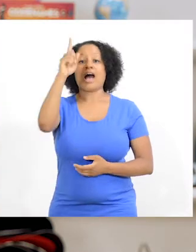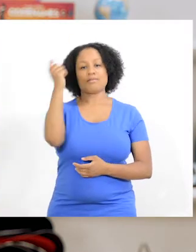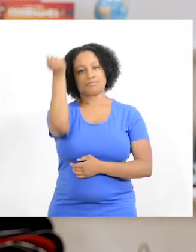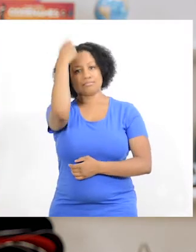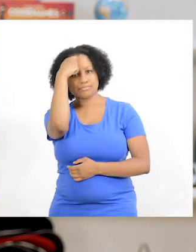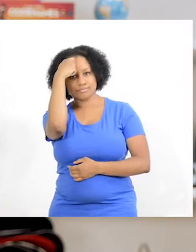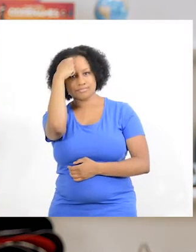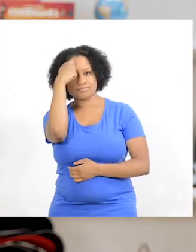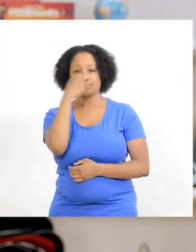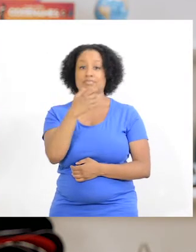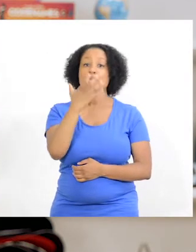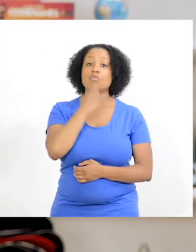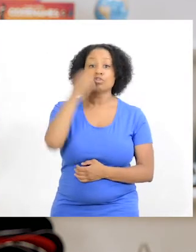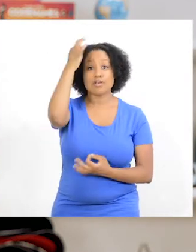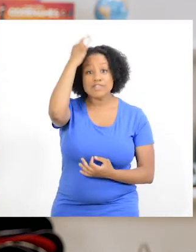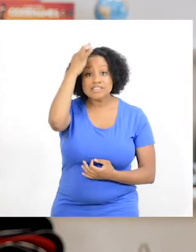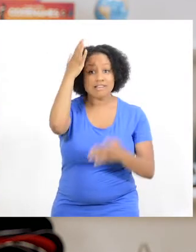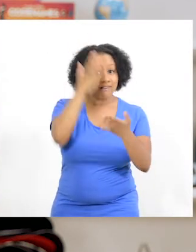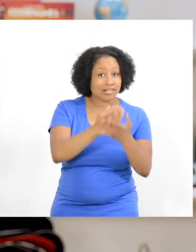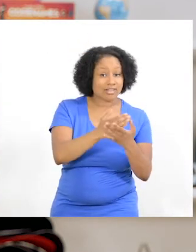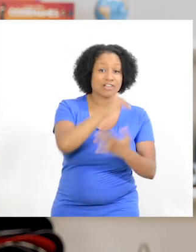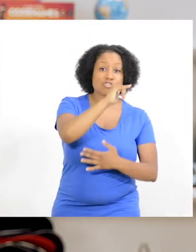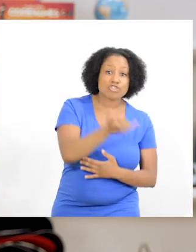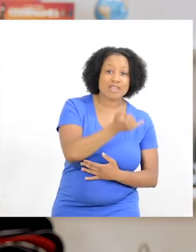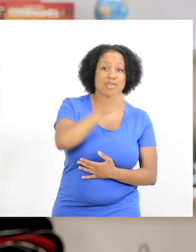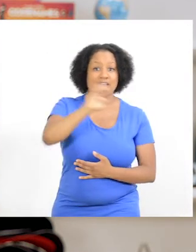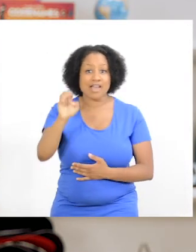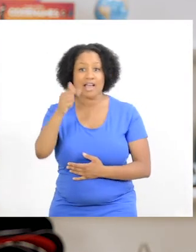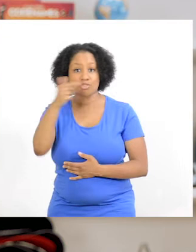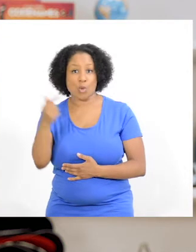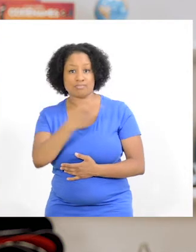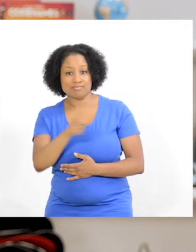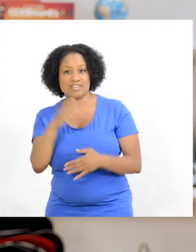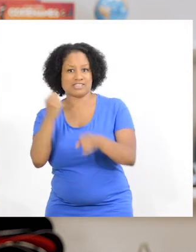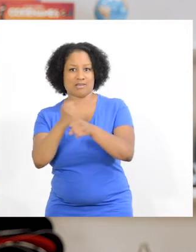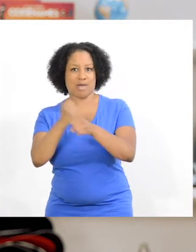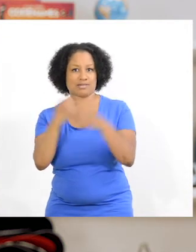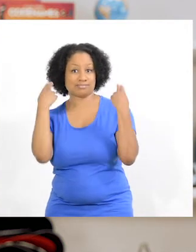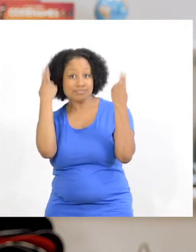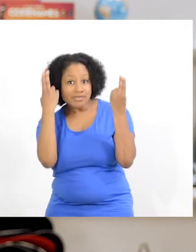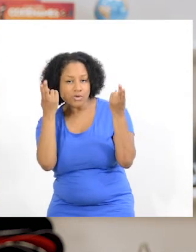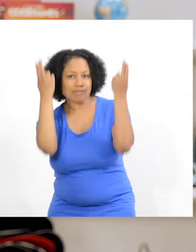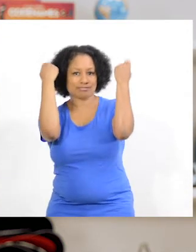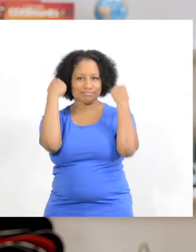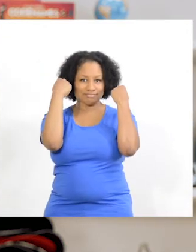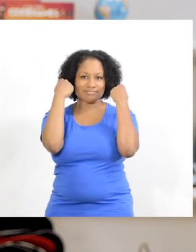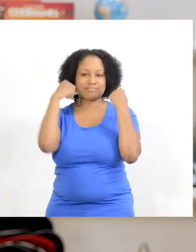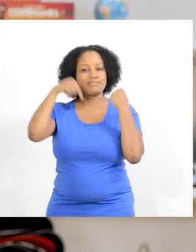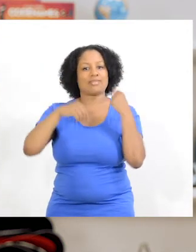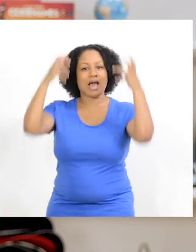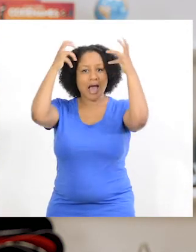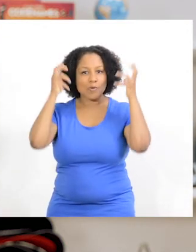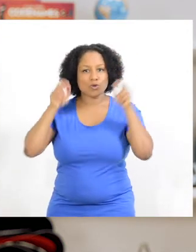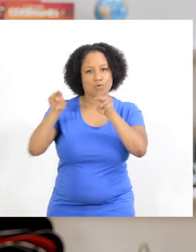Eine Sache hätte ich fast vergessen. Wenn du wissen willst, was Jamie, Erkan und Tom gemacht haben, dann klick hier auf der Website auf die Audios. Am Ende